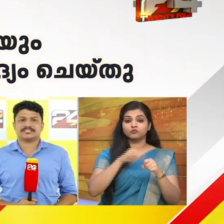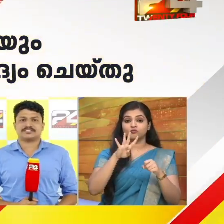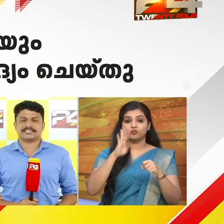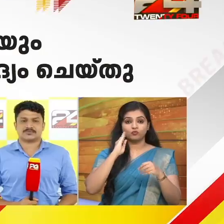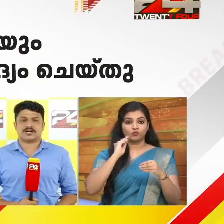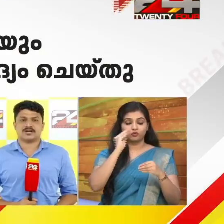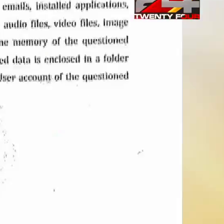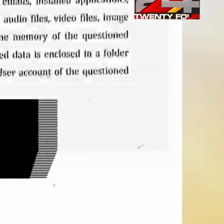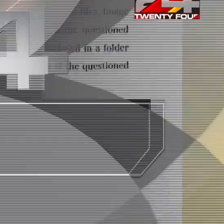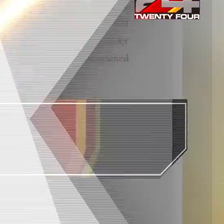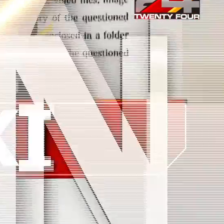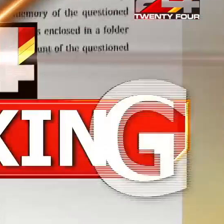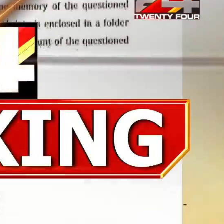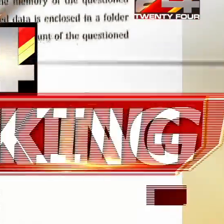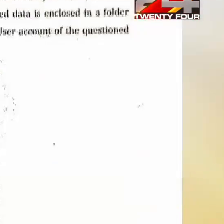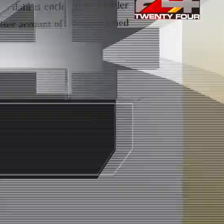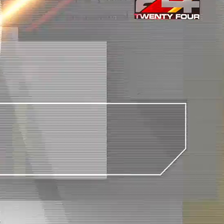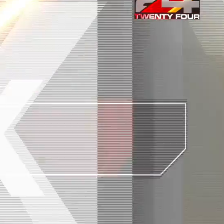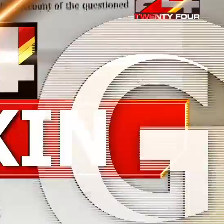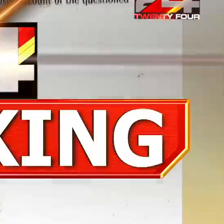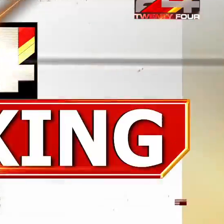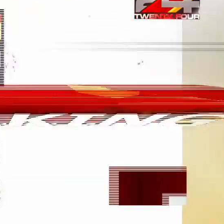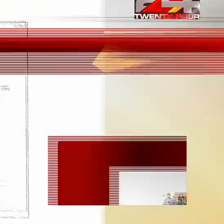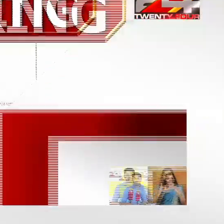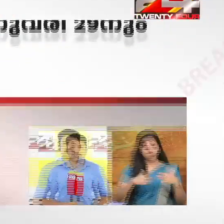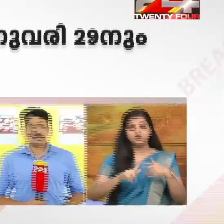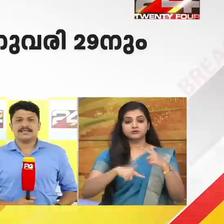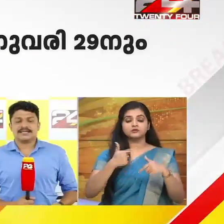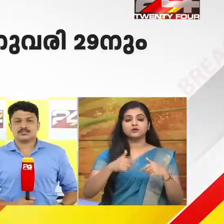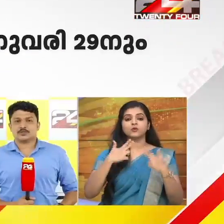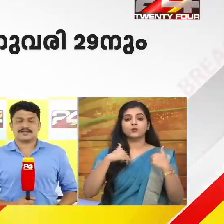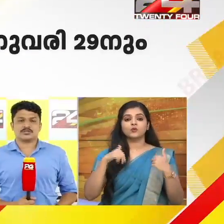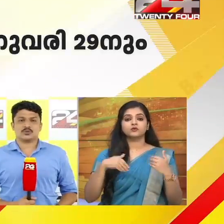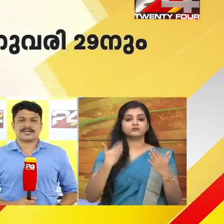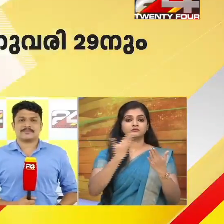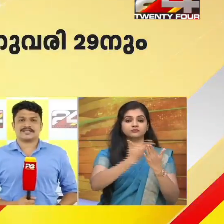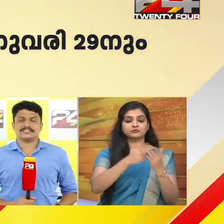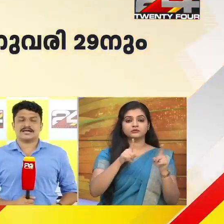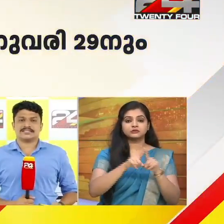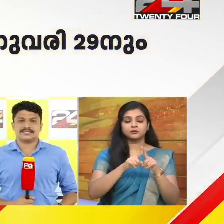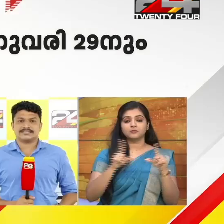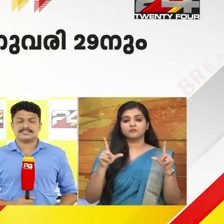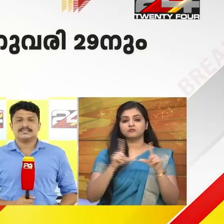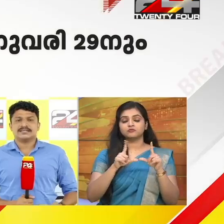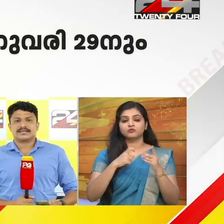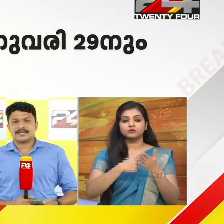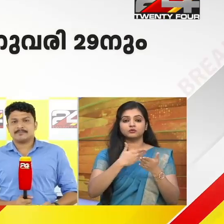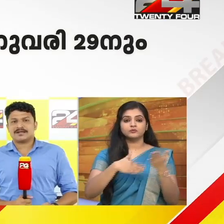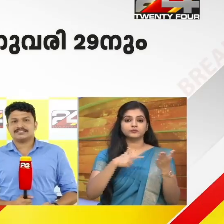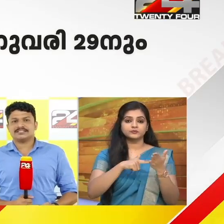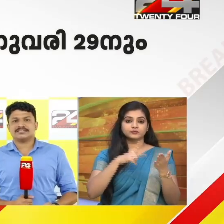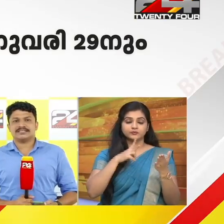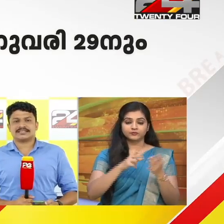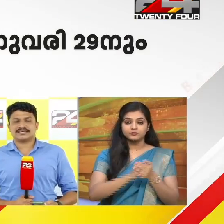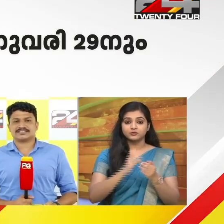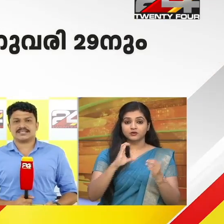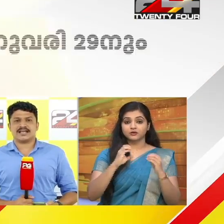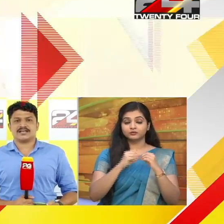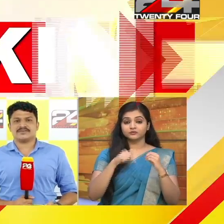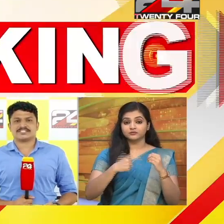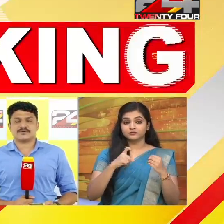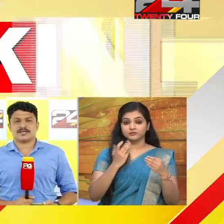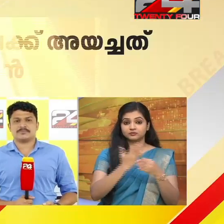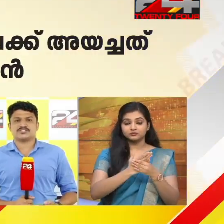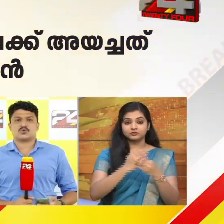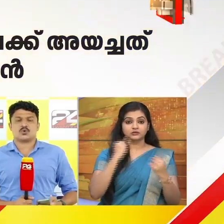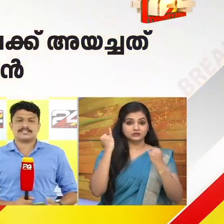നശിപ്പിച്ച ശേഷമാണ് കോടതിക്ക് കൈമാറിയതെന്നും ഈ റിപ്പോർട്ടിൽ എടുത്തു പറയുന്നു ക്രൈംബ്രാഞ്ച്. അതായത്, ക്രൈംബ്രാഞ്ച് ഈ കേസിൽ